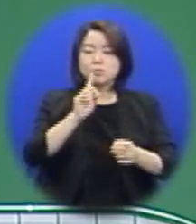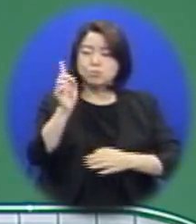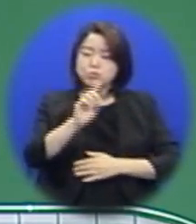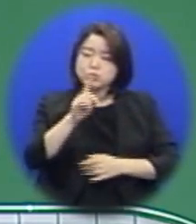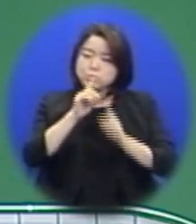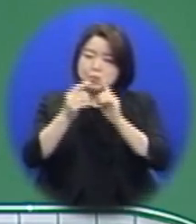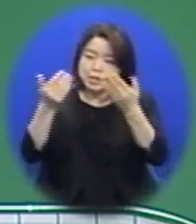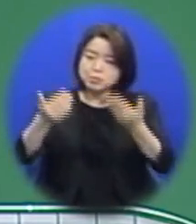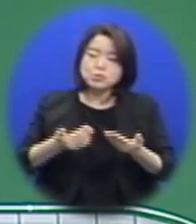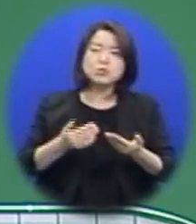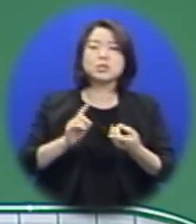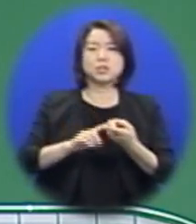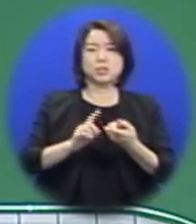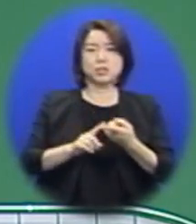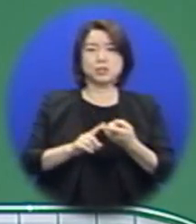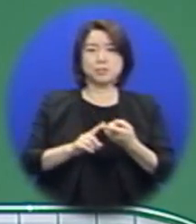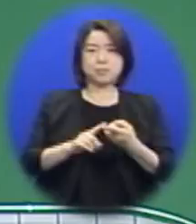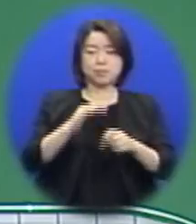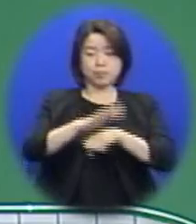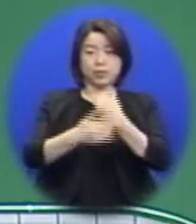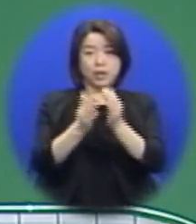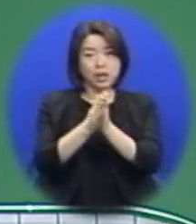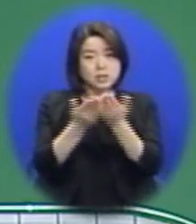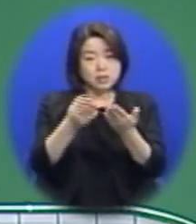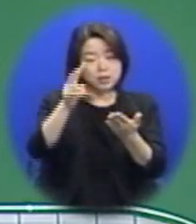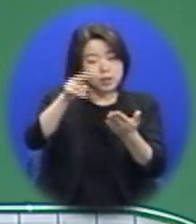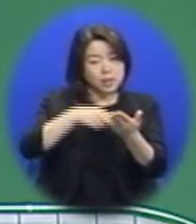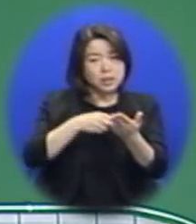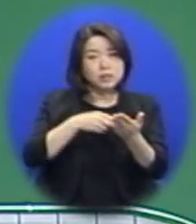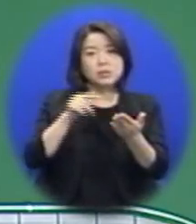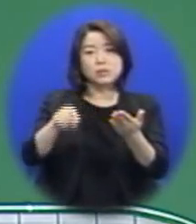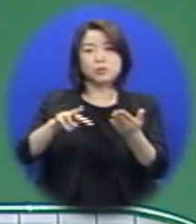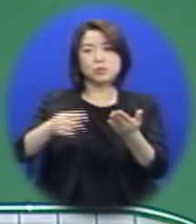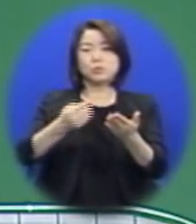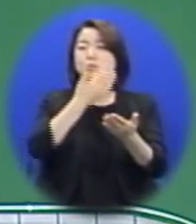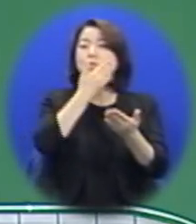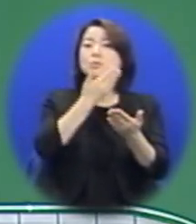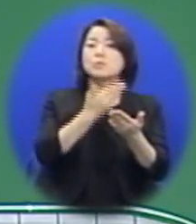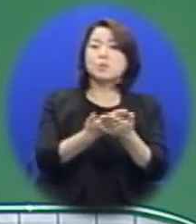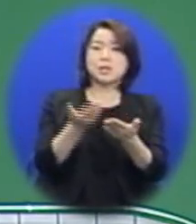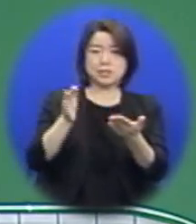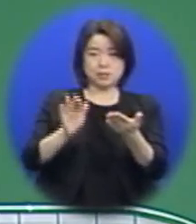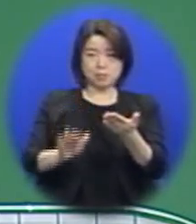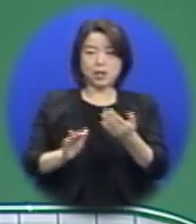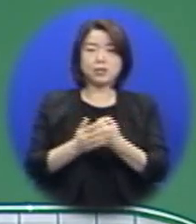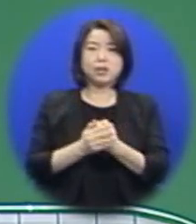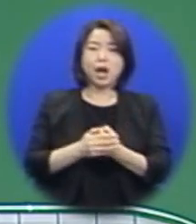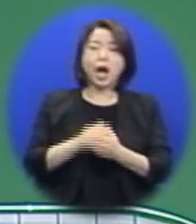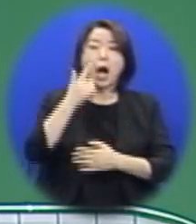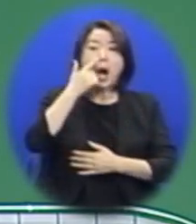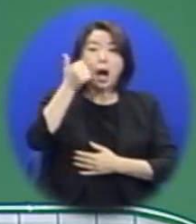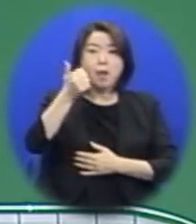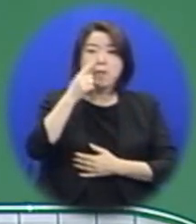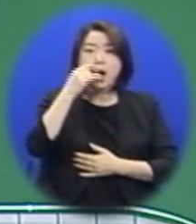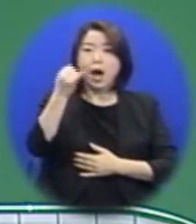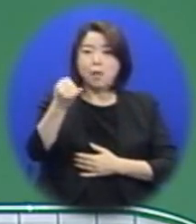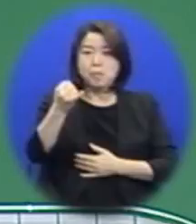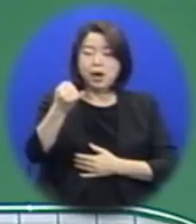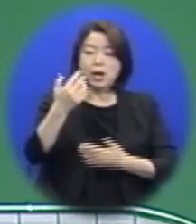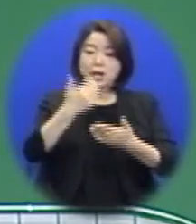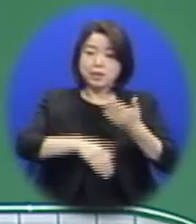주셨는지, 성경 읽는 것도 참 귀하지만 아빠와 엄마가